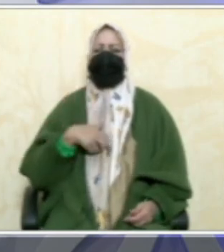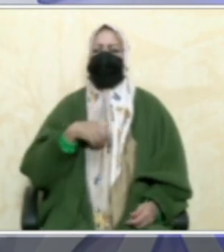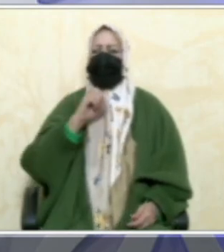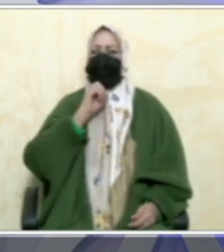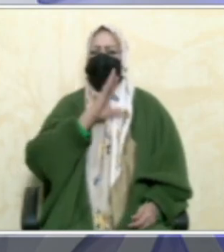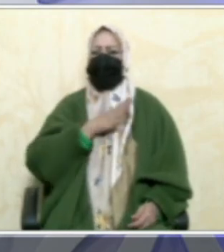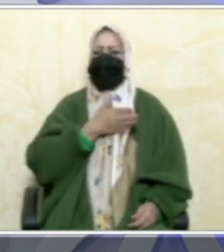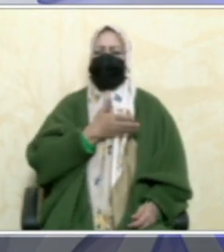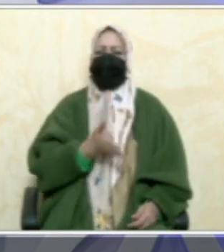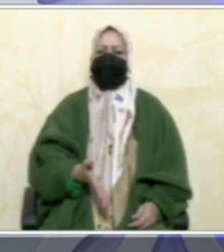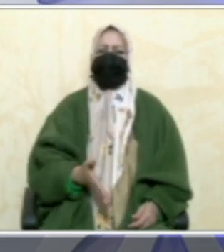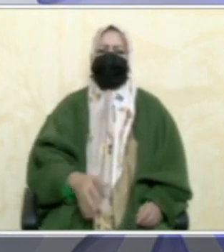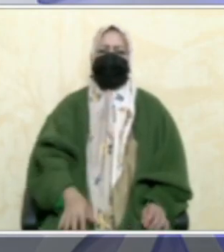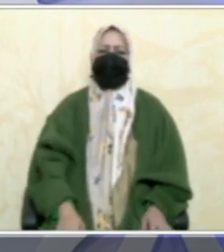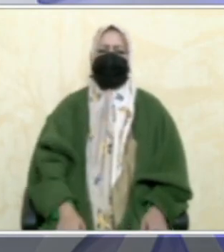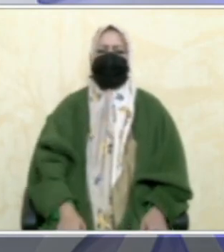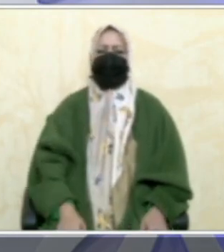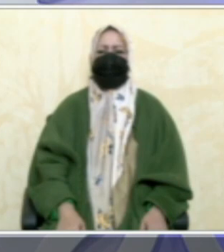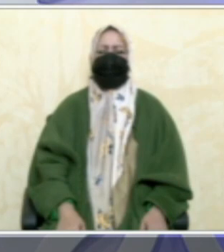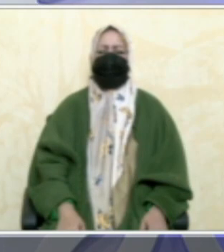أكثر عددا وعدة